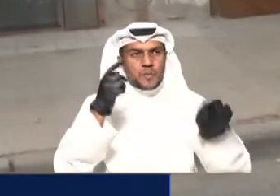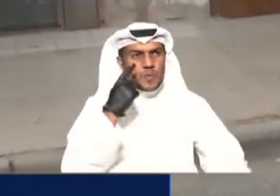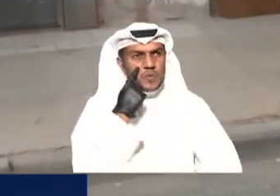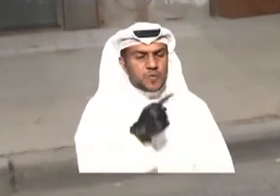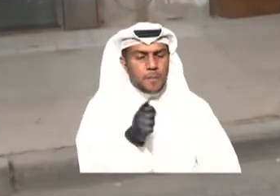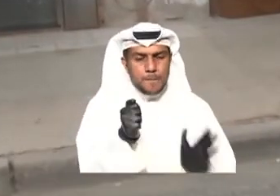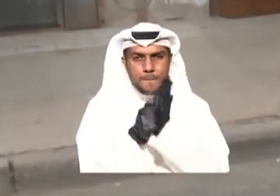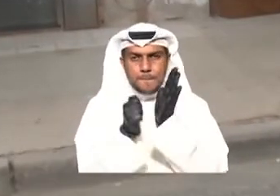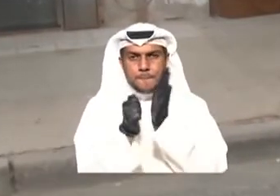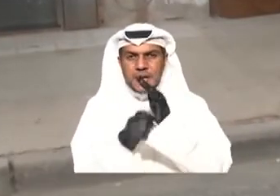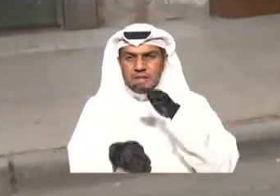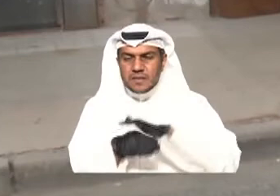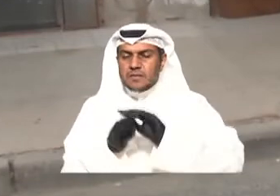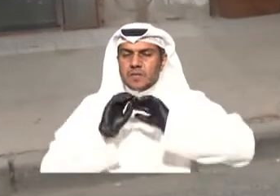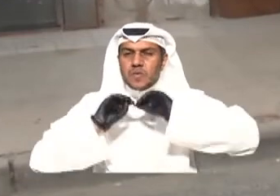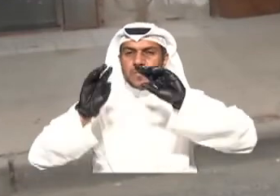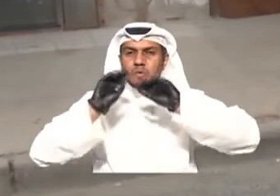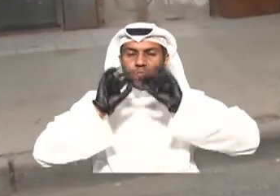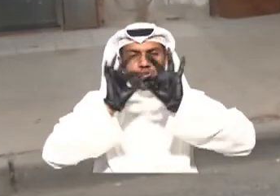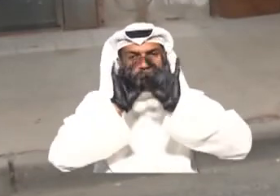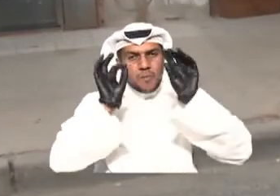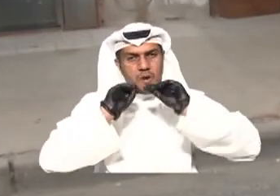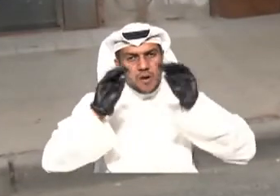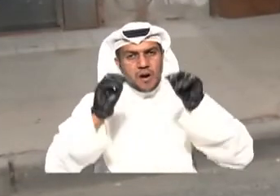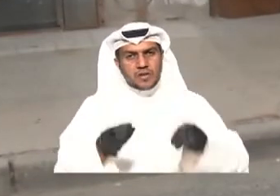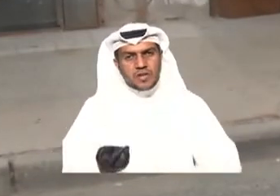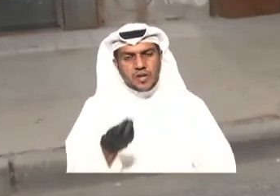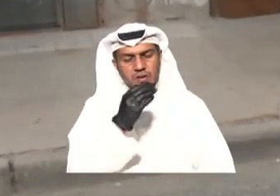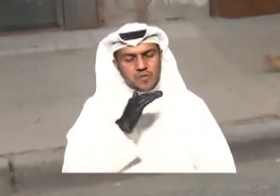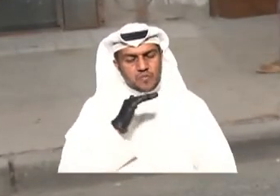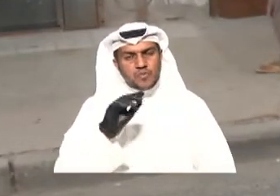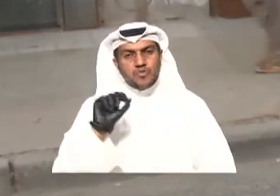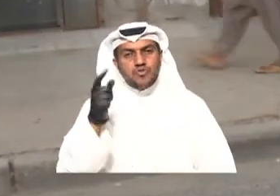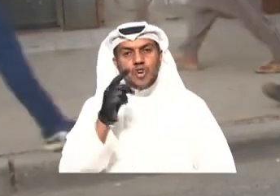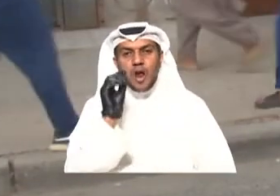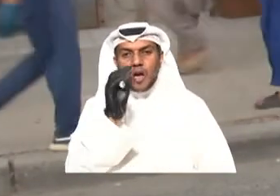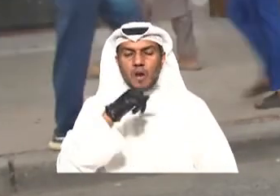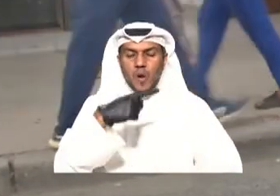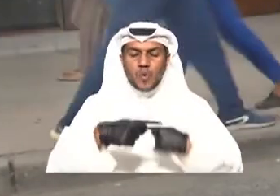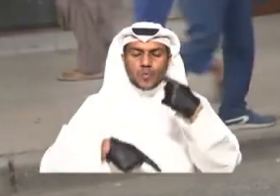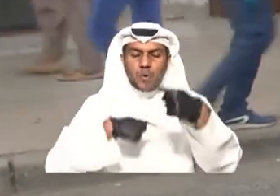وتصبح أكثر إشراقا. مروى محرم، تلفزيون دولة الكويت.